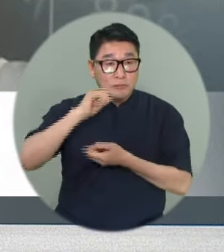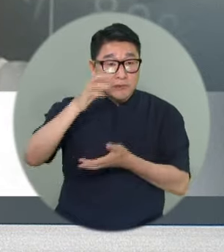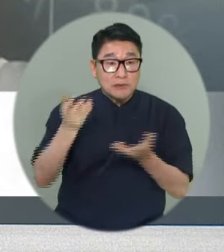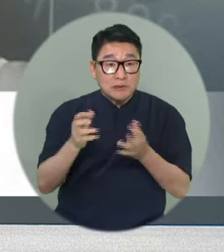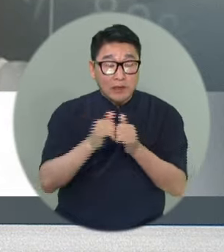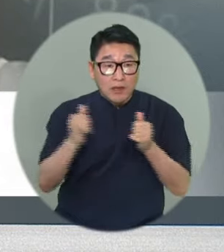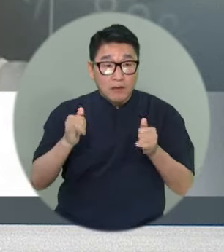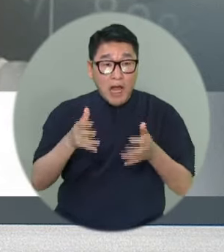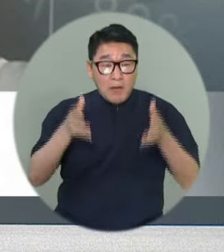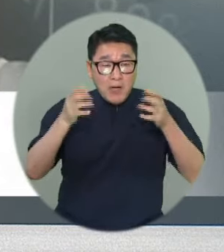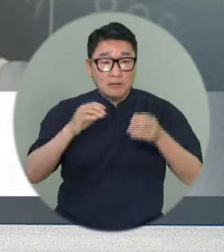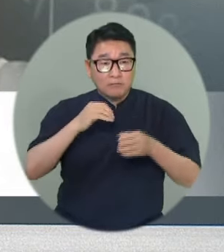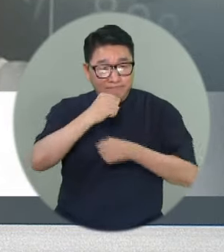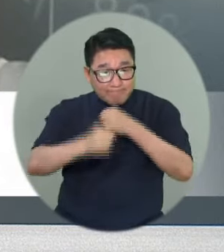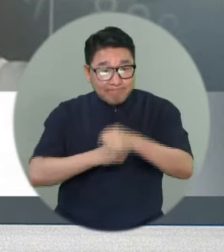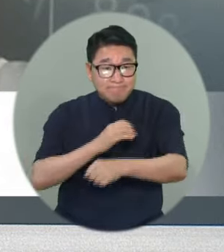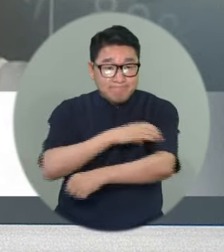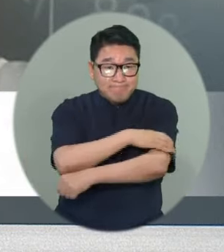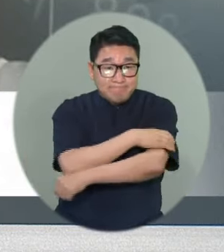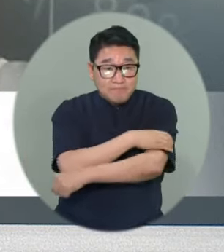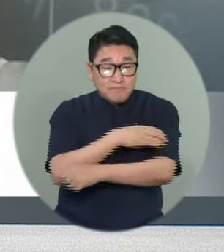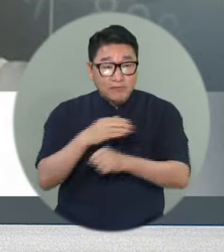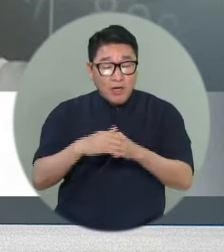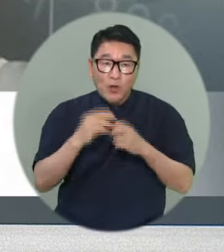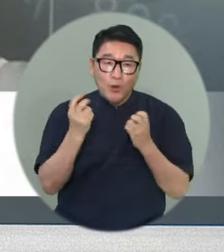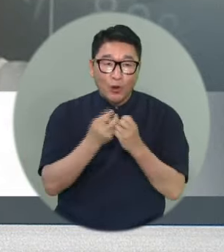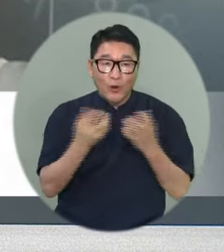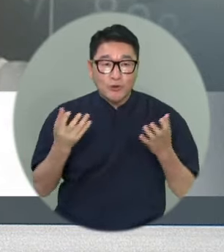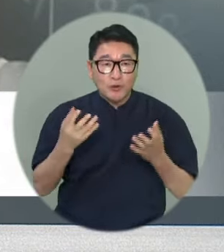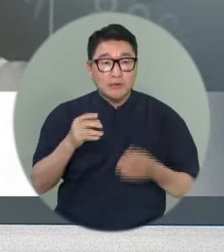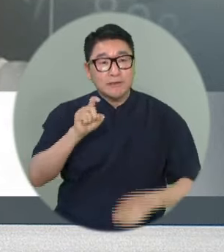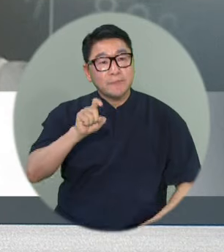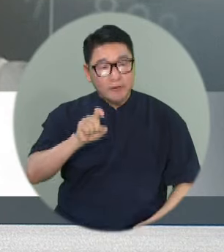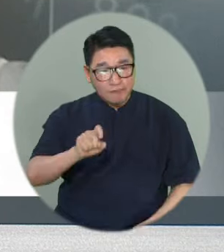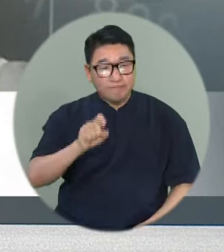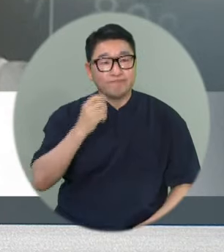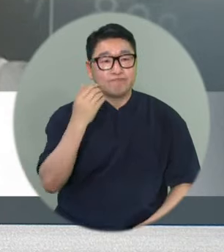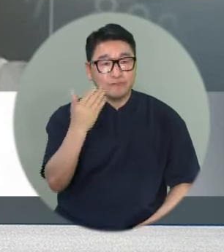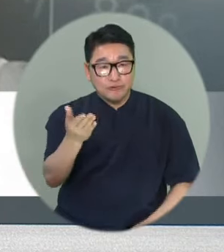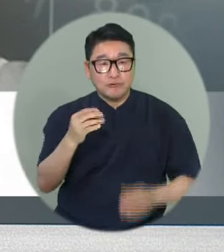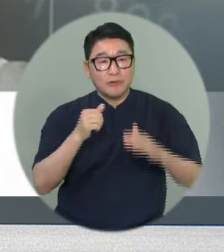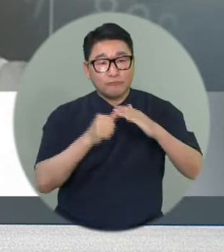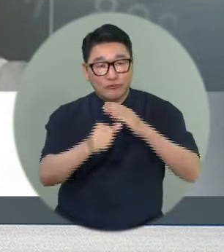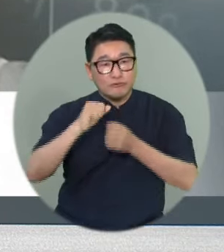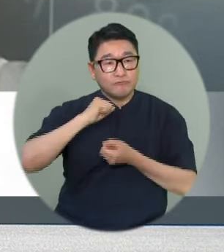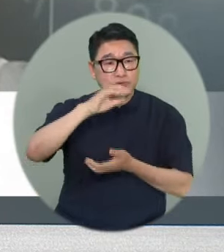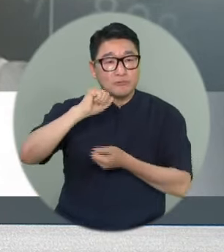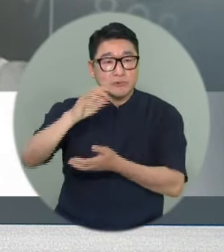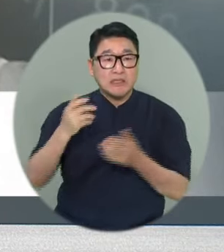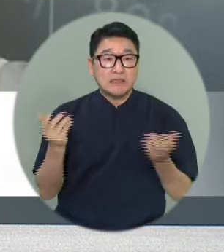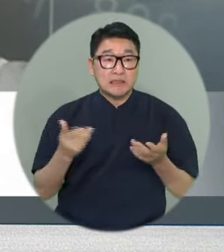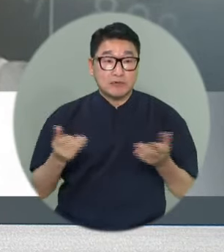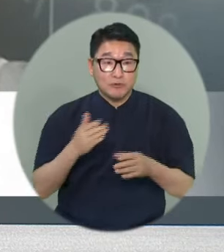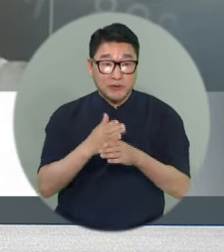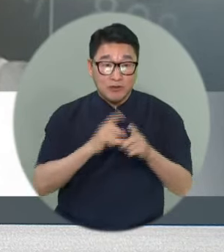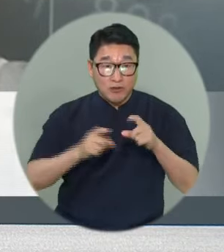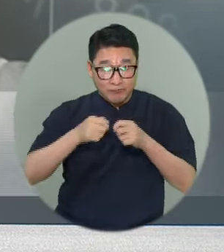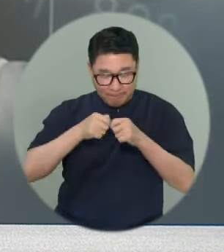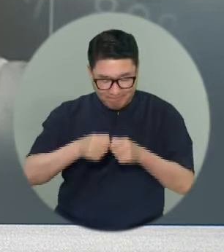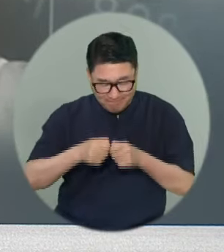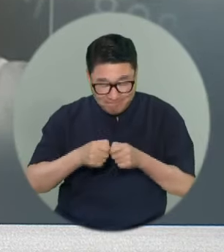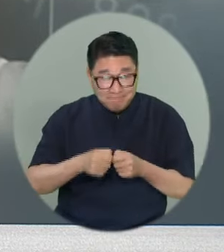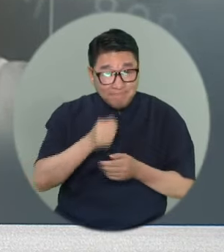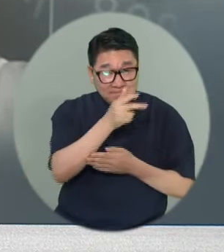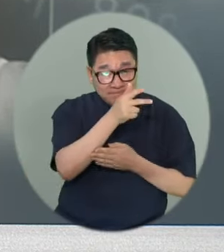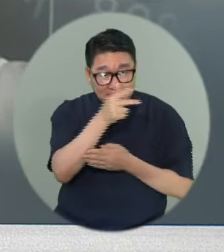기사들은 아파트 갑질이라고 반발하면서도 울며 겨자 먹기로 10만 원을 내고 배송을 하고 있습니다. 천홍희 기자가 한